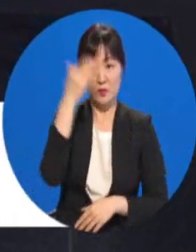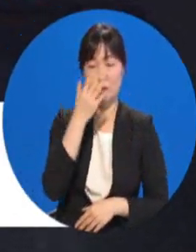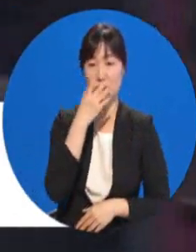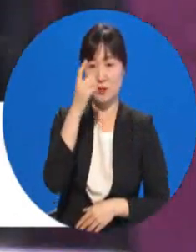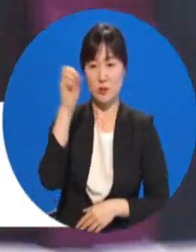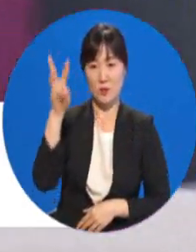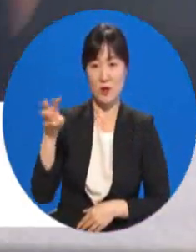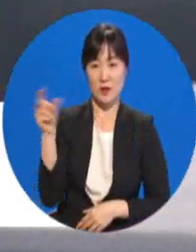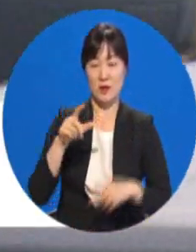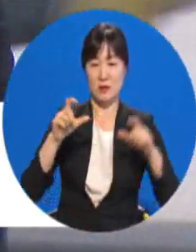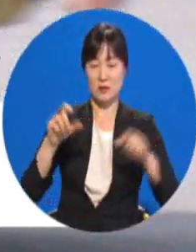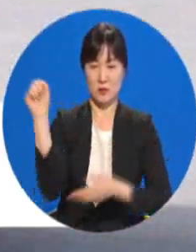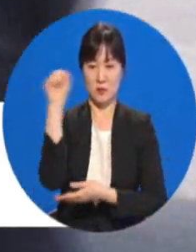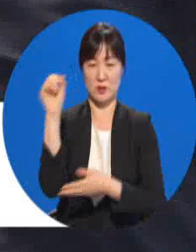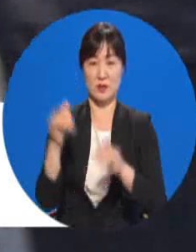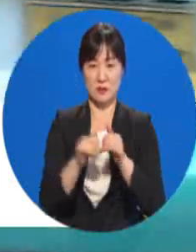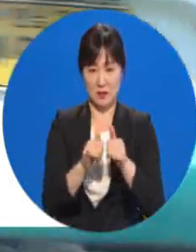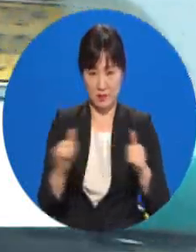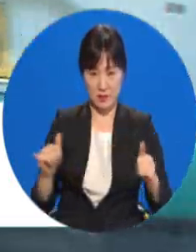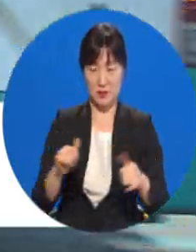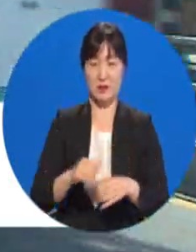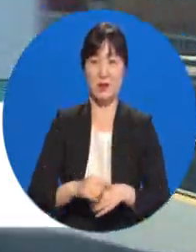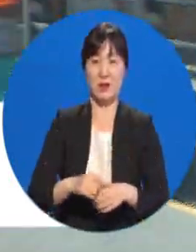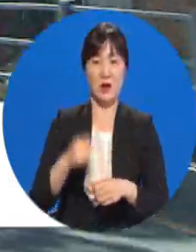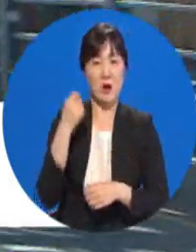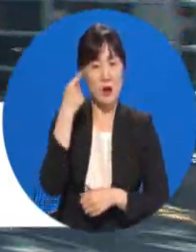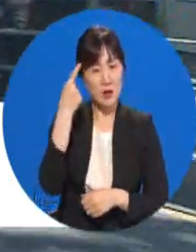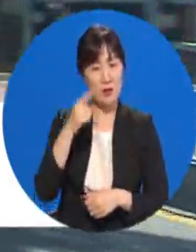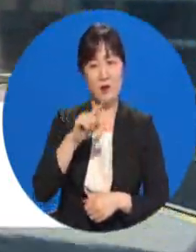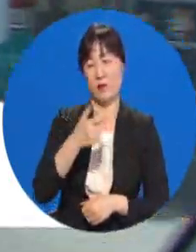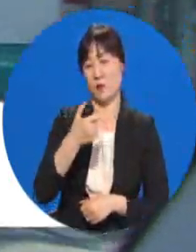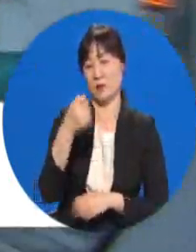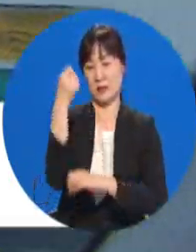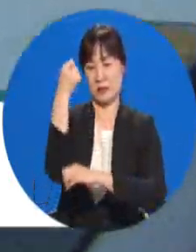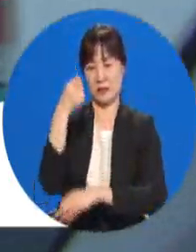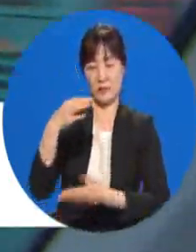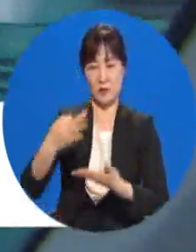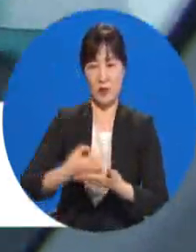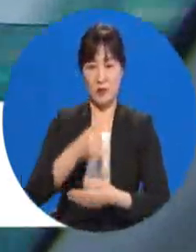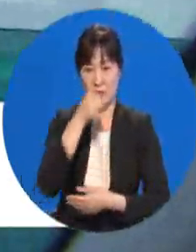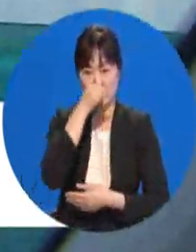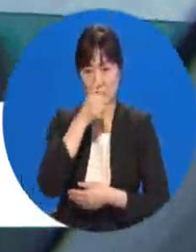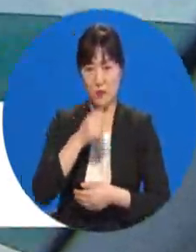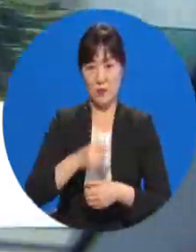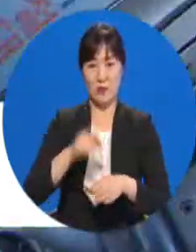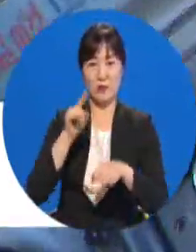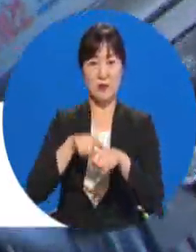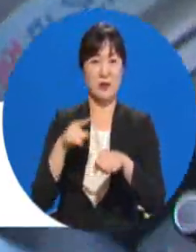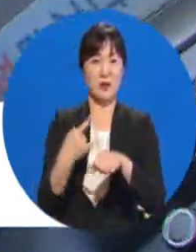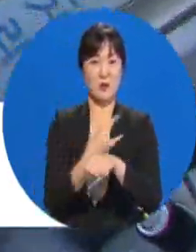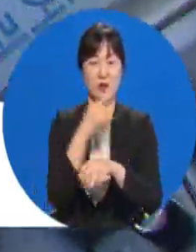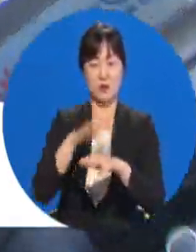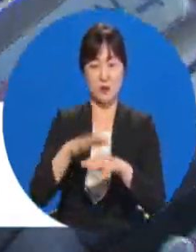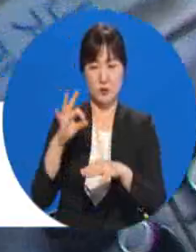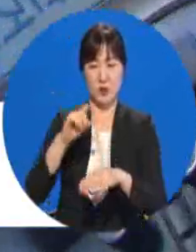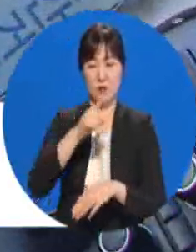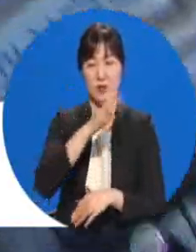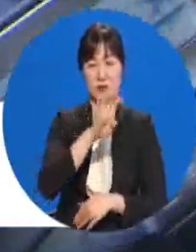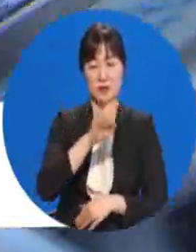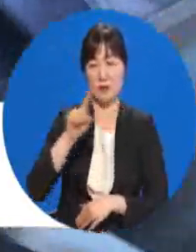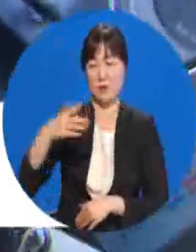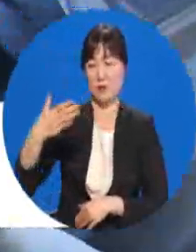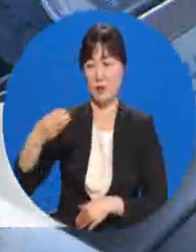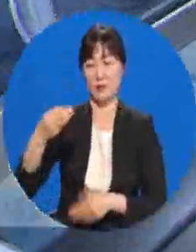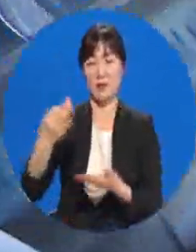광양 지역 시내버스 운전기사들은 매달 150만 원 정도의 기본급에 연장근로수당으로 140에서 190만